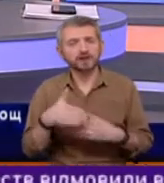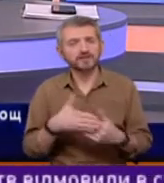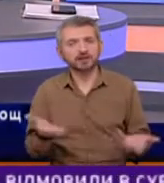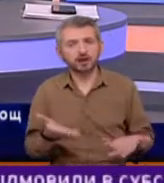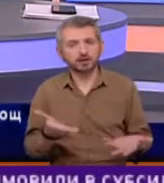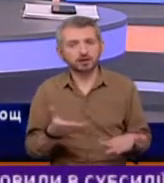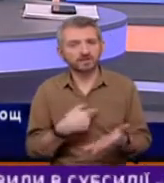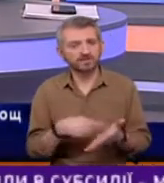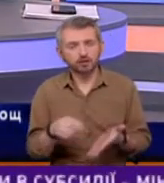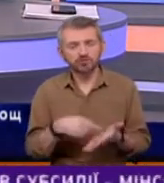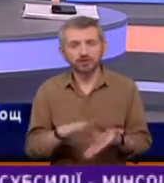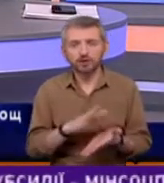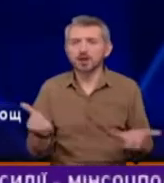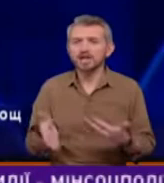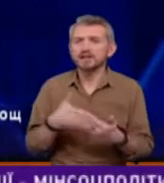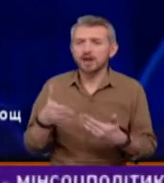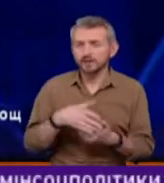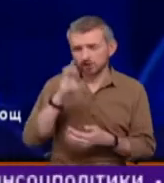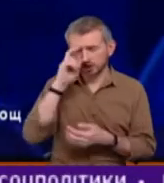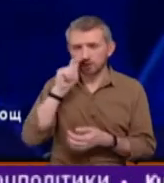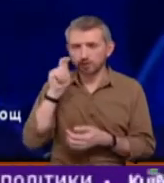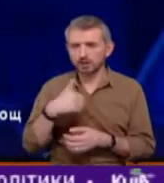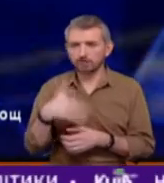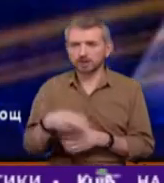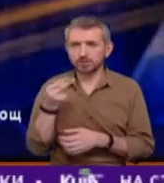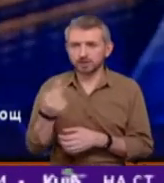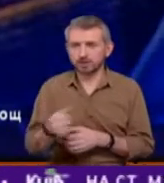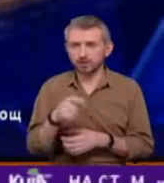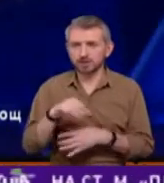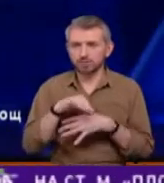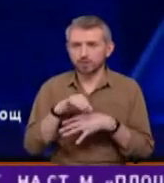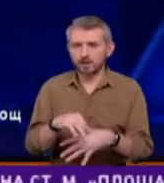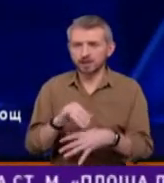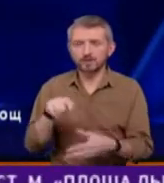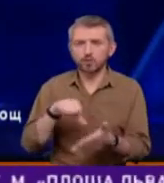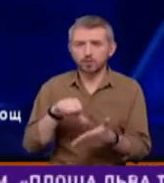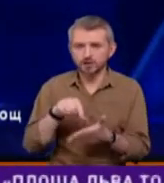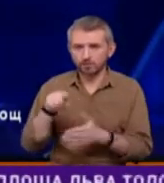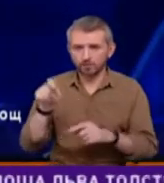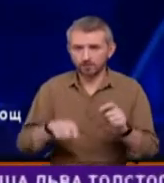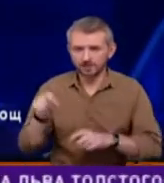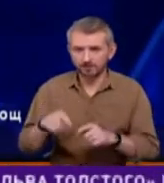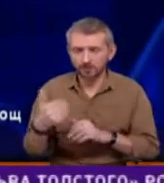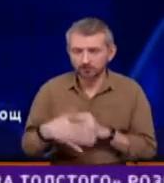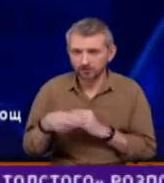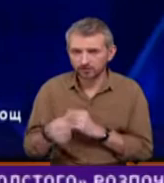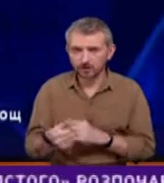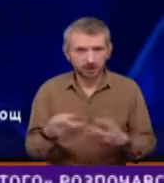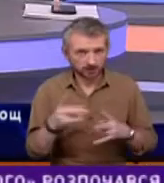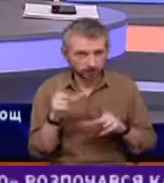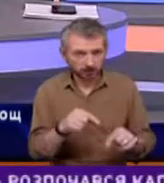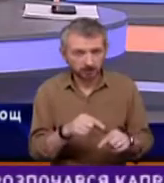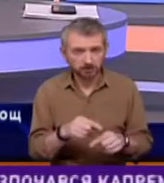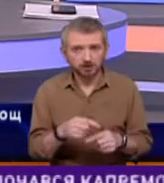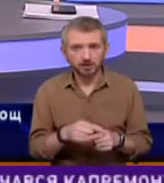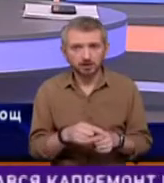чи виключать, чи не виключать? Які санкції? Нічого. Держава України вже заплатила гроші за проведення і за участь в цьому фестивалі. Це треба просто, Василь, в